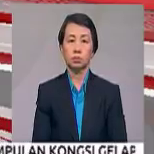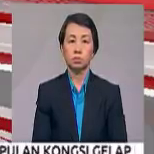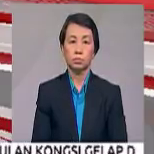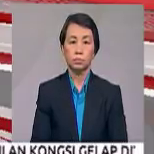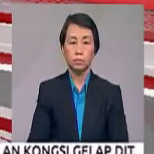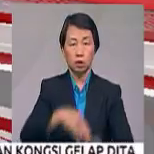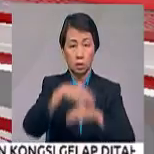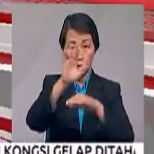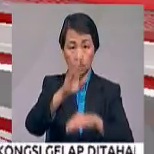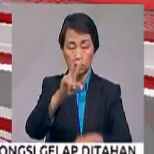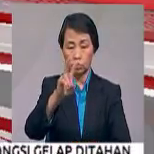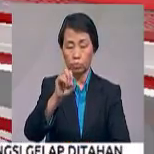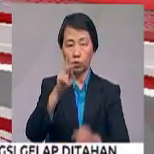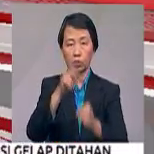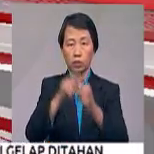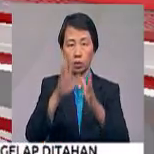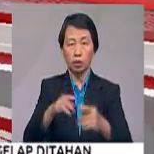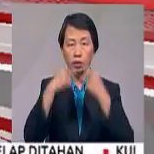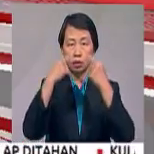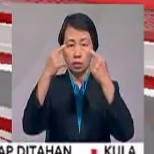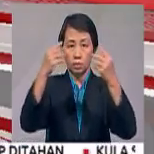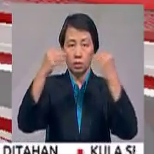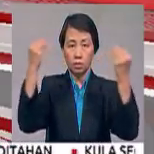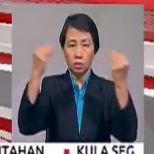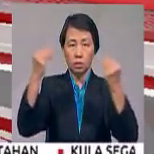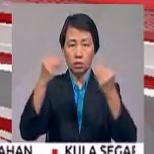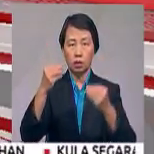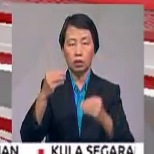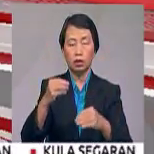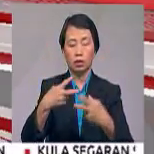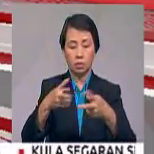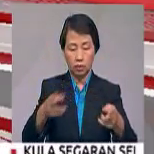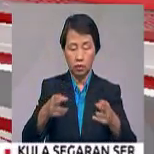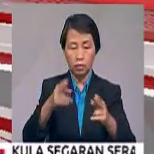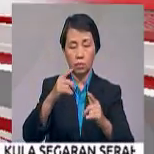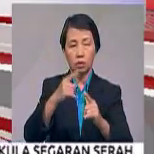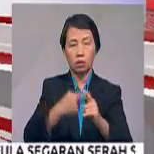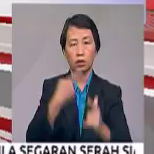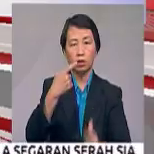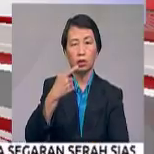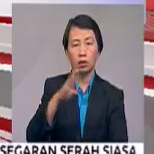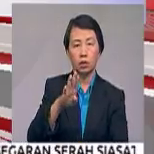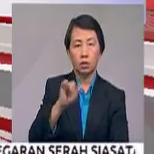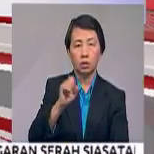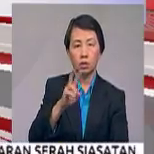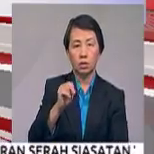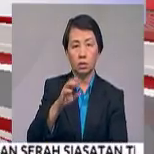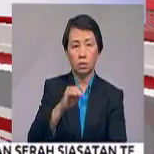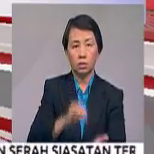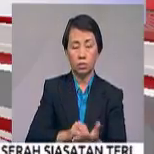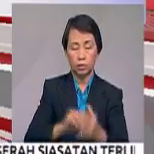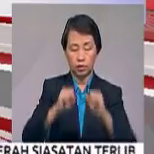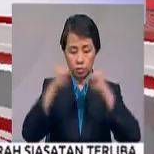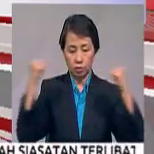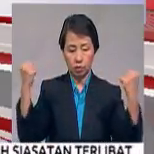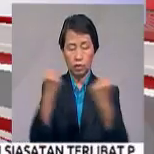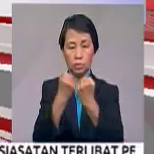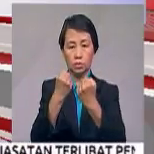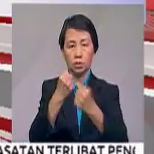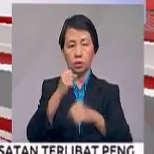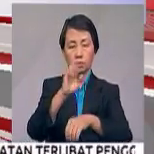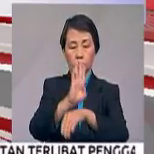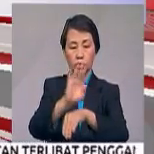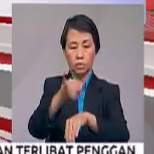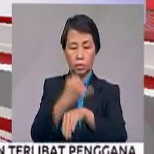Lebih 20,000 peserta menjayakan Majlis Pelancaran Bulan Sukan Negara BSN 2019 di Pekarangan Stadium Nasional Bukit Jalil,